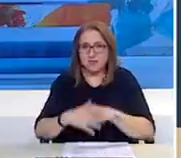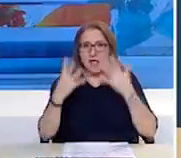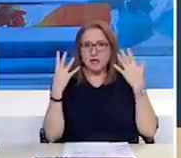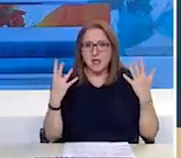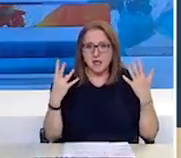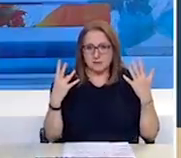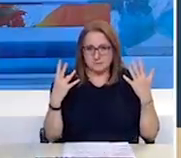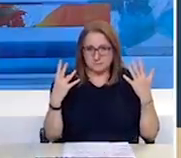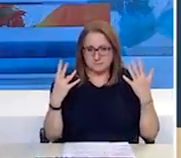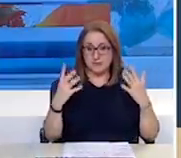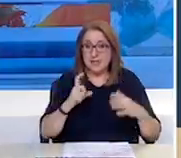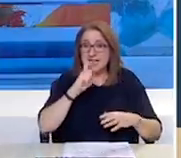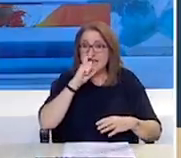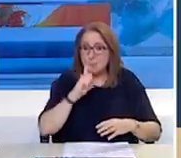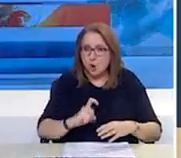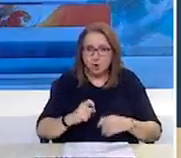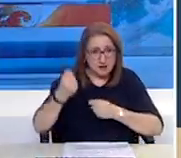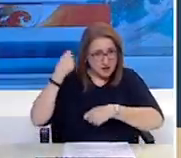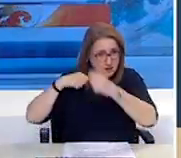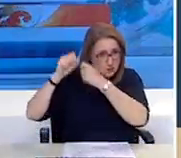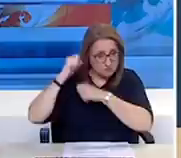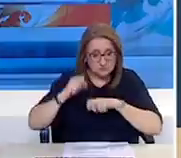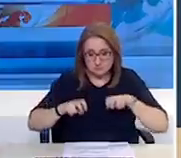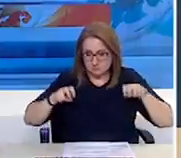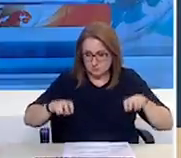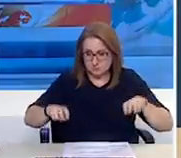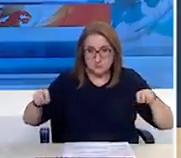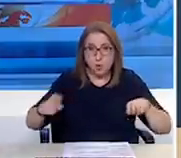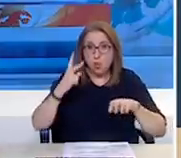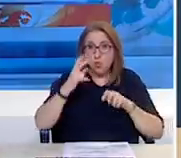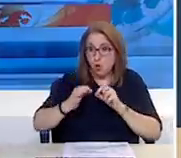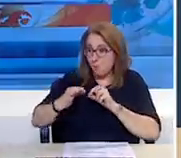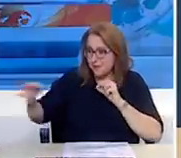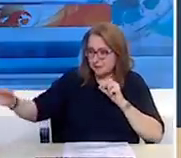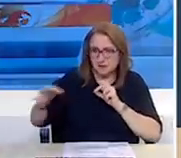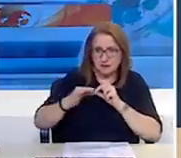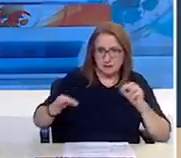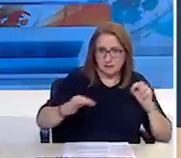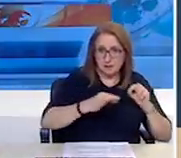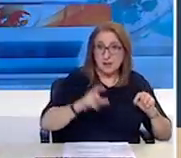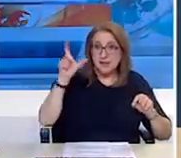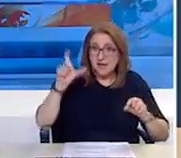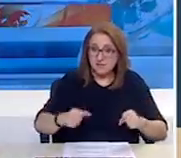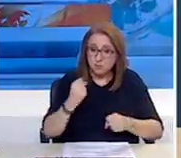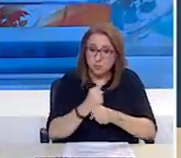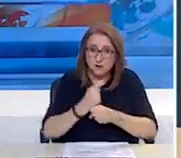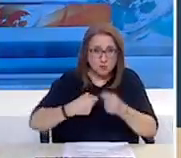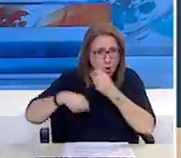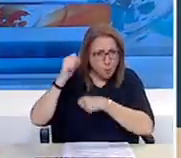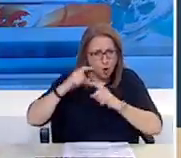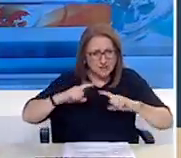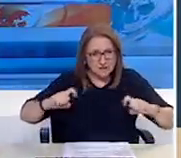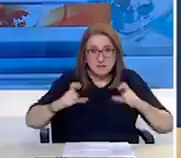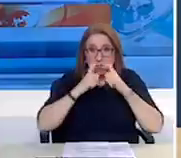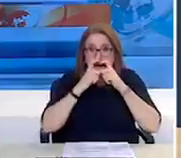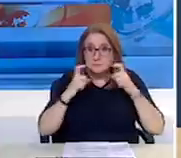Η απόσταση μεταξύ των θέσεων εργασίας είναι κατ' ελάχιστον 2 μέτρα και είναι υποχρεωτική η μάσκα για τους εργαζόμενους, ενώ